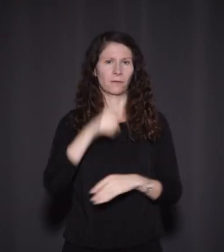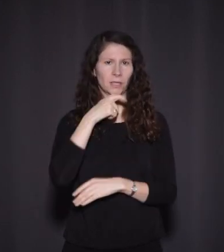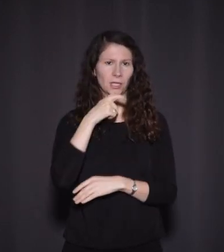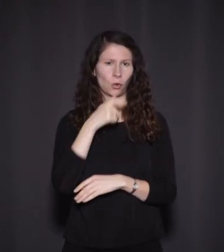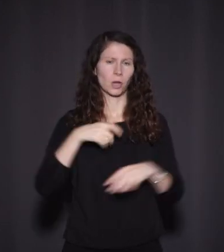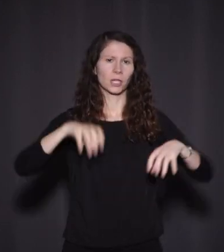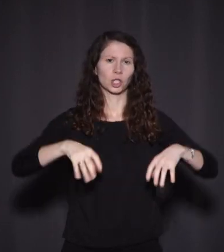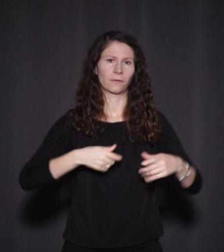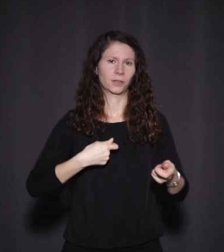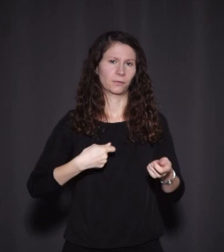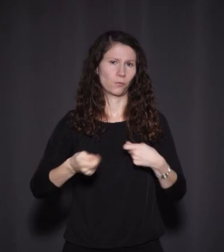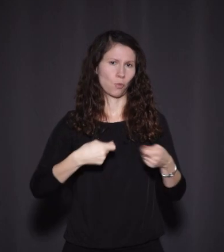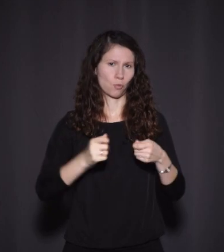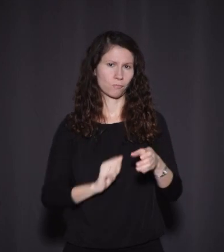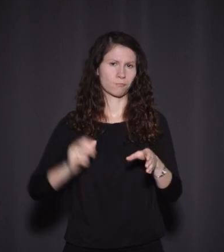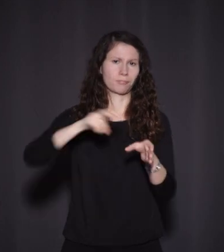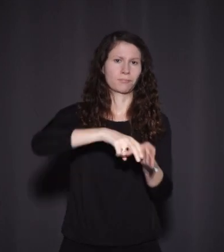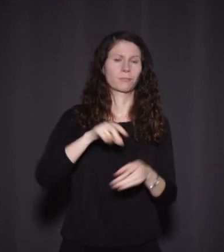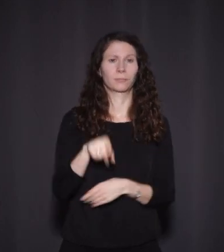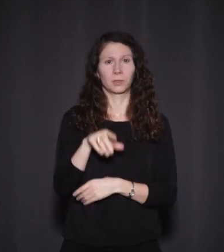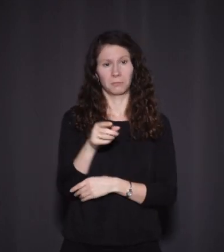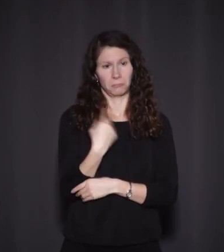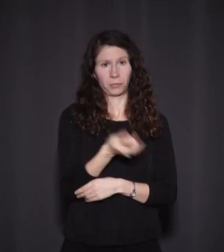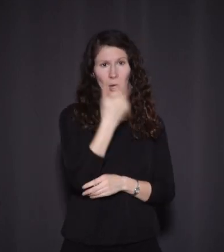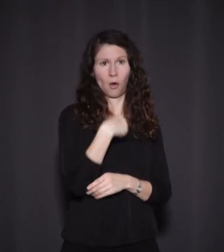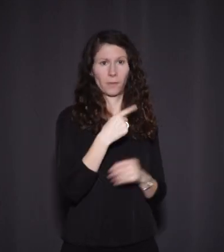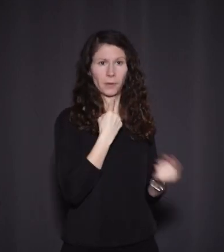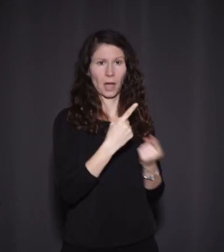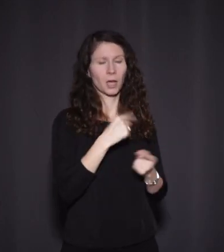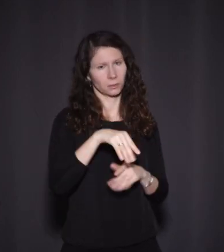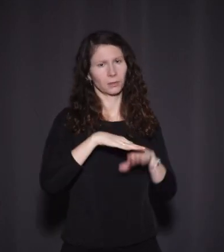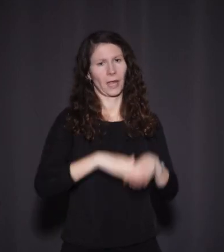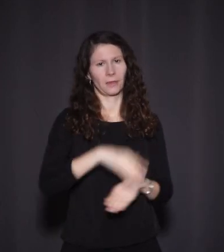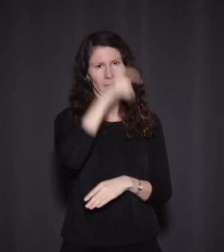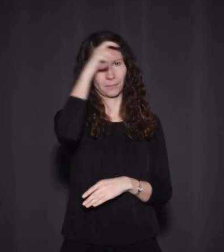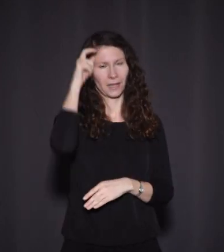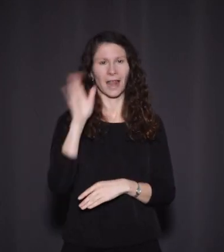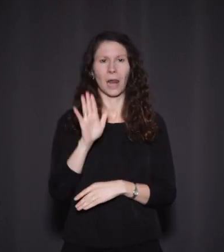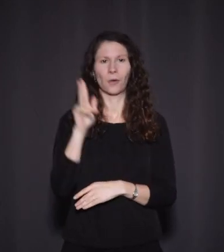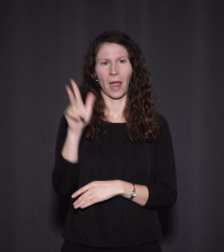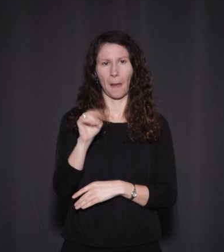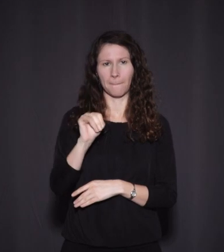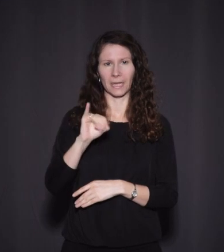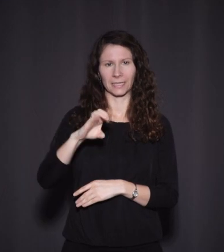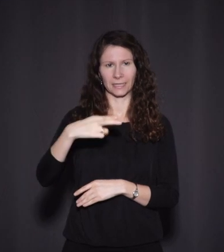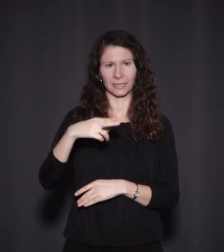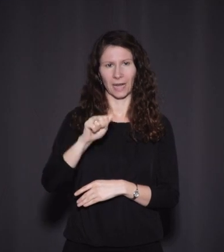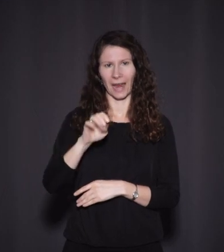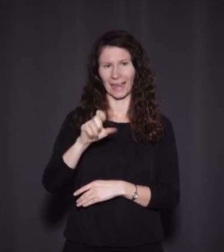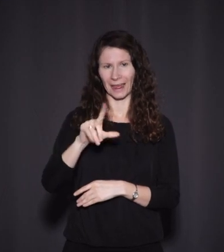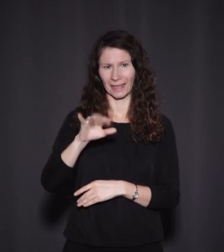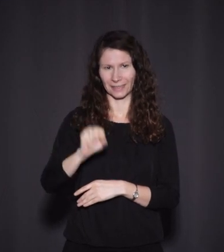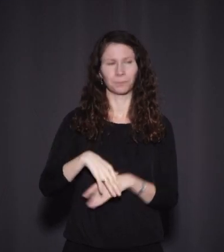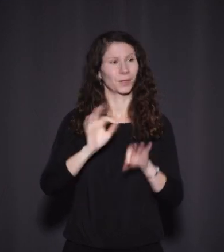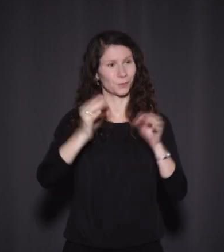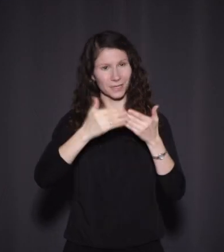und berät seit vielen Jahren den SOVD als unser Rentenexperte. Klaus Michaelis. Hallo, Herr Michaelis. Guten Tag. Schön, dass Sie